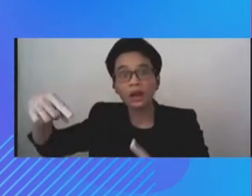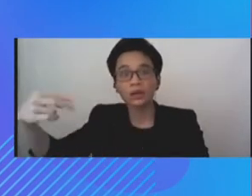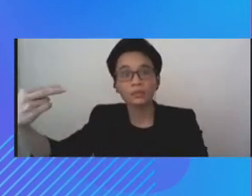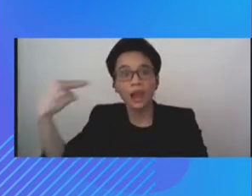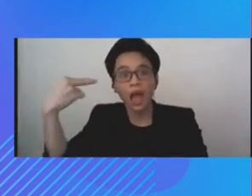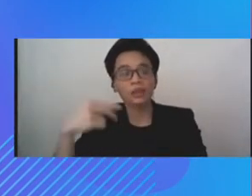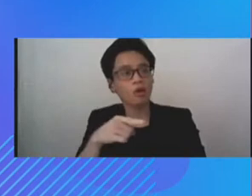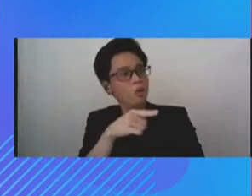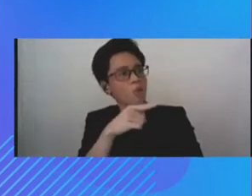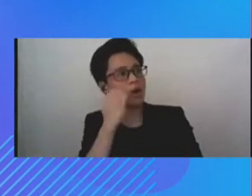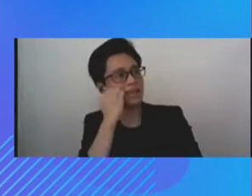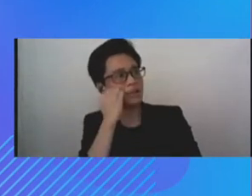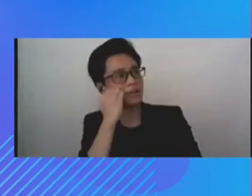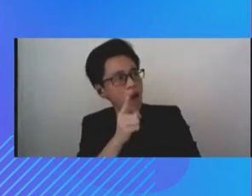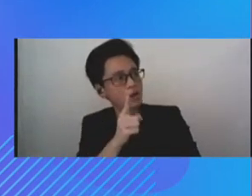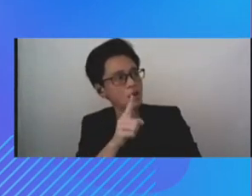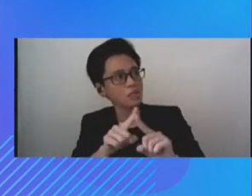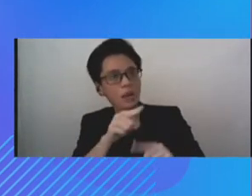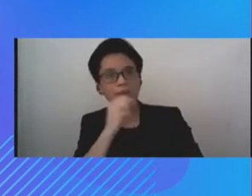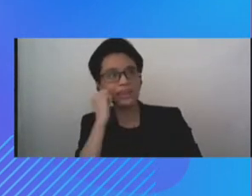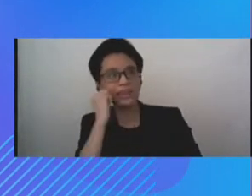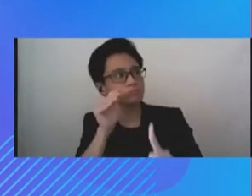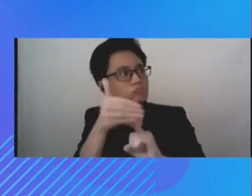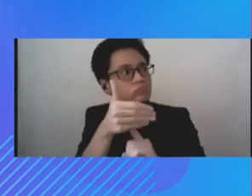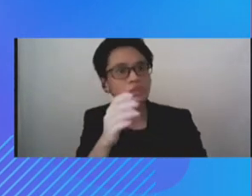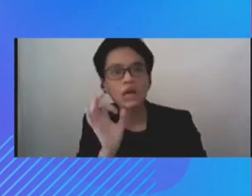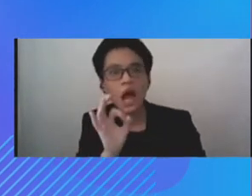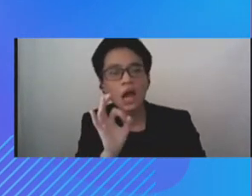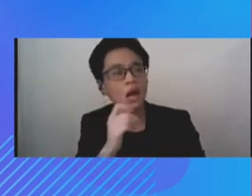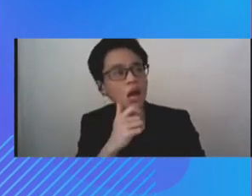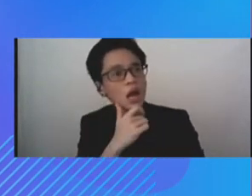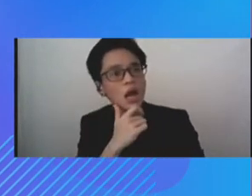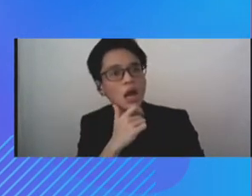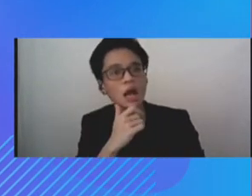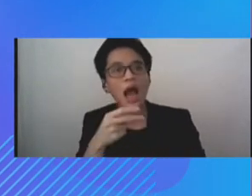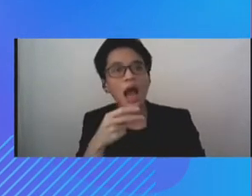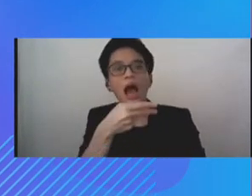meskipun nungguin ternyata nggak belain kok, artinya si anaknya